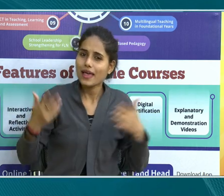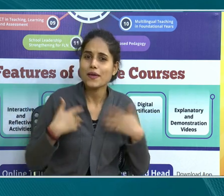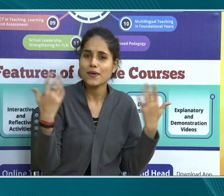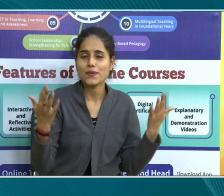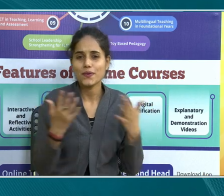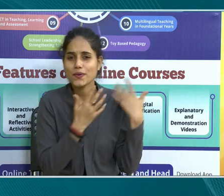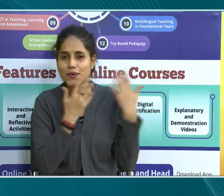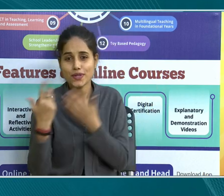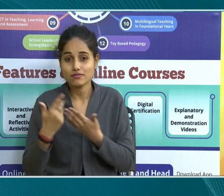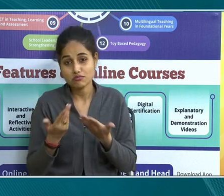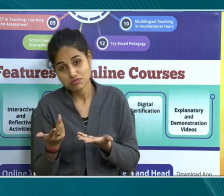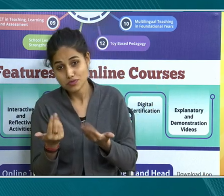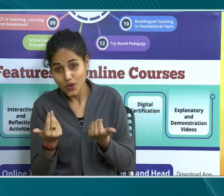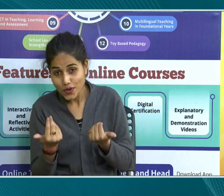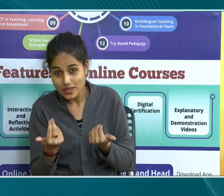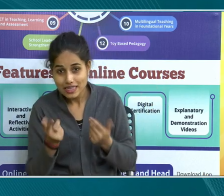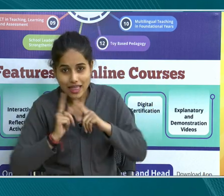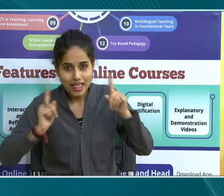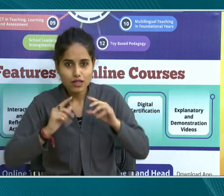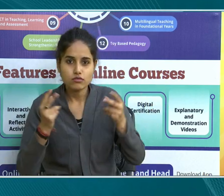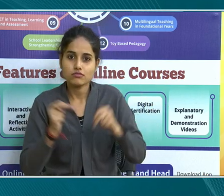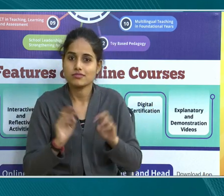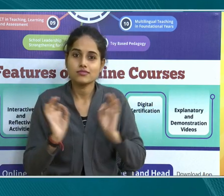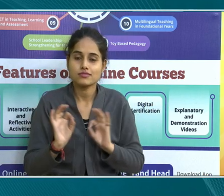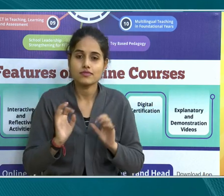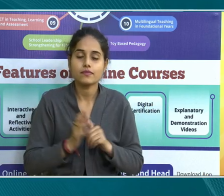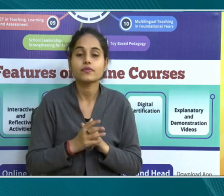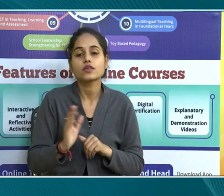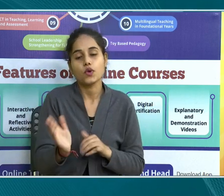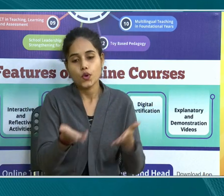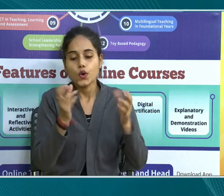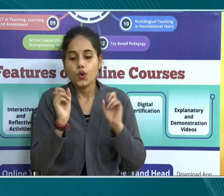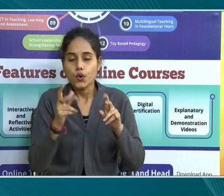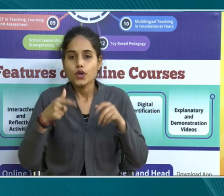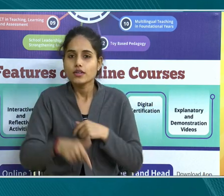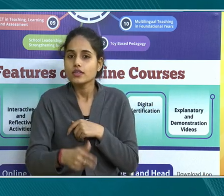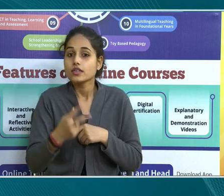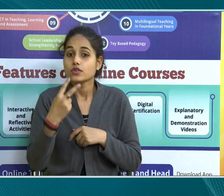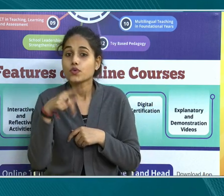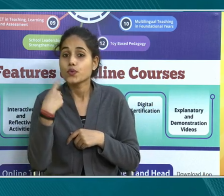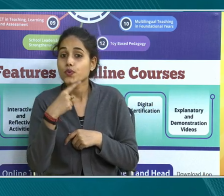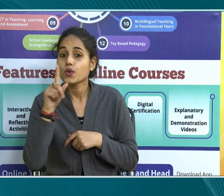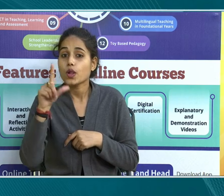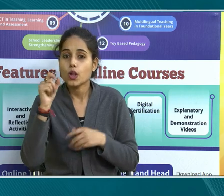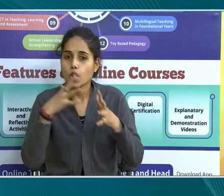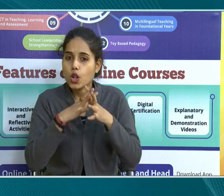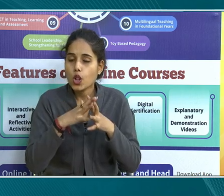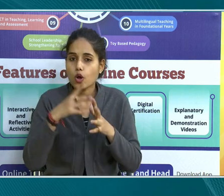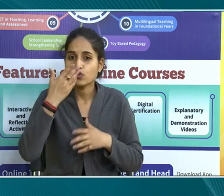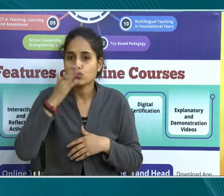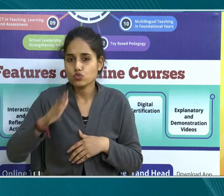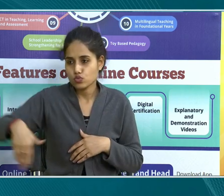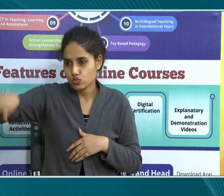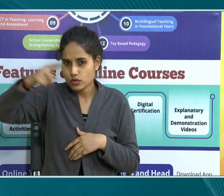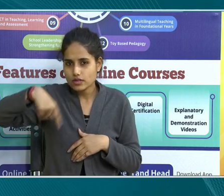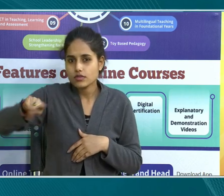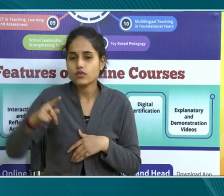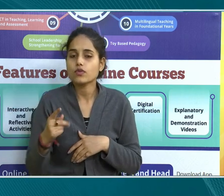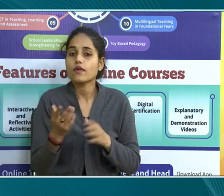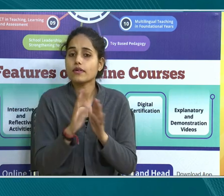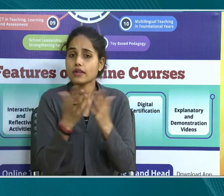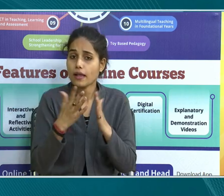तो थोड़ा सा और मॉडिफ लिए, हमारे पास मैनिफाइंग ग्लासे होते हैं, मैनिफाइंग शीट होती है, जो